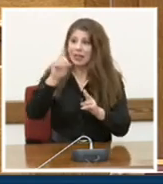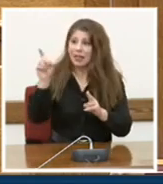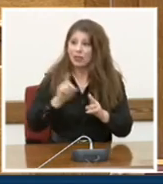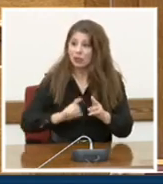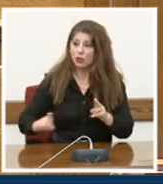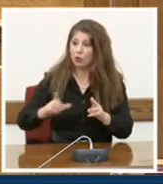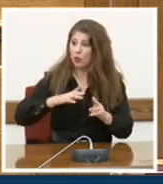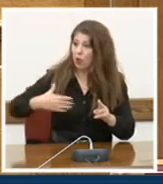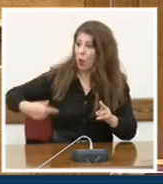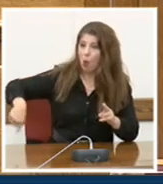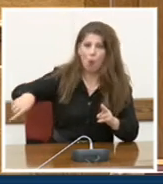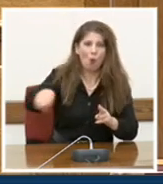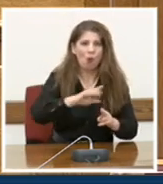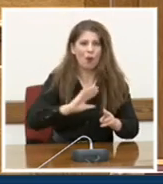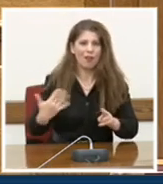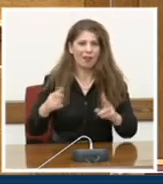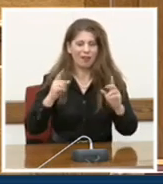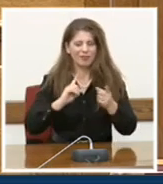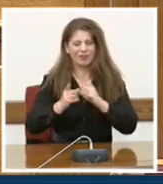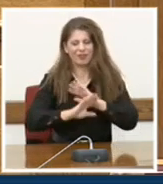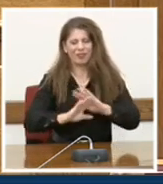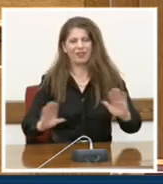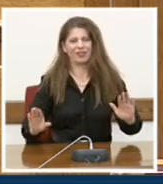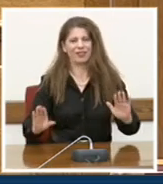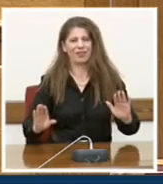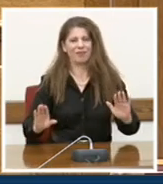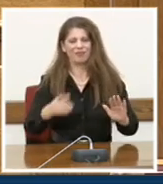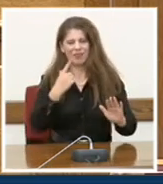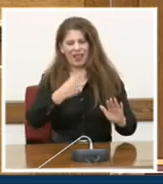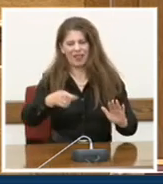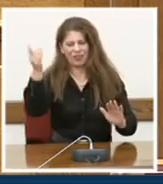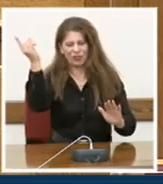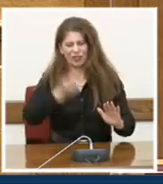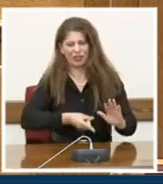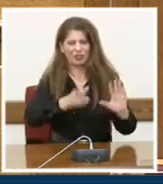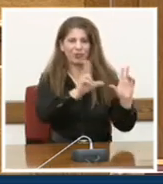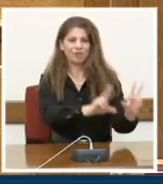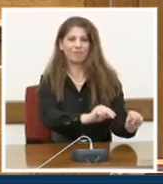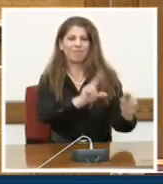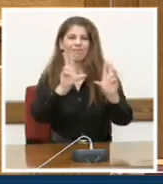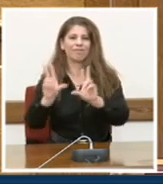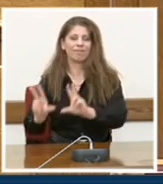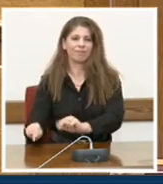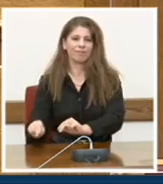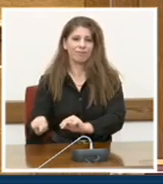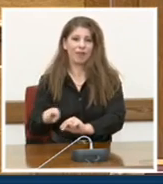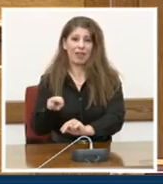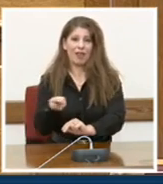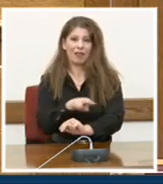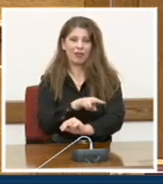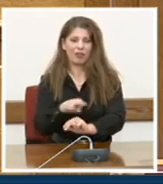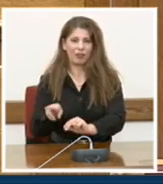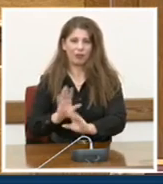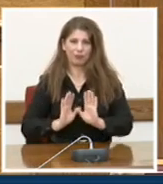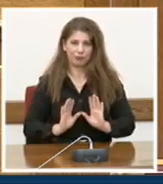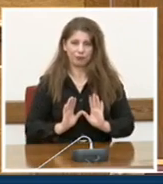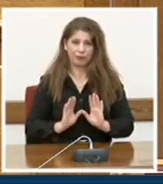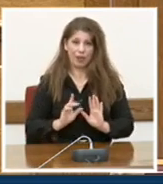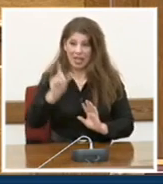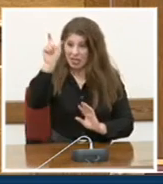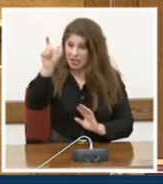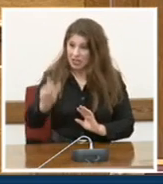μας, έχουν συμφωνία, πλήρη ταύτιση. Άλλωστε, η ίδια η νέα εκπρόσωπος τύπου του